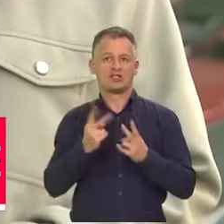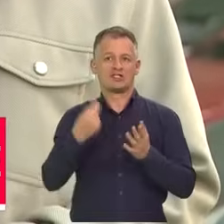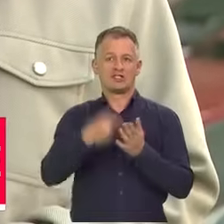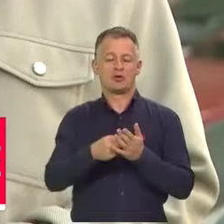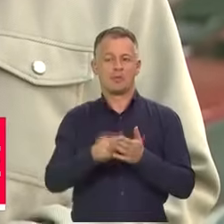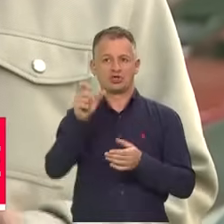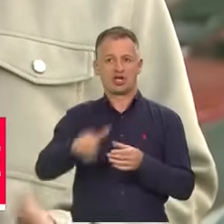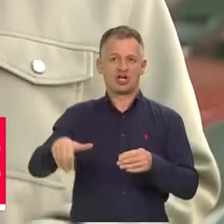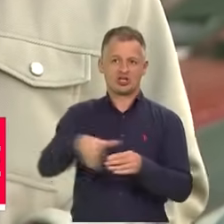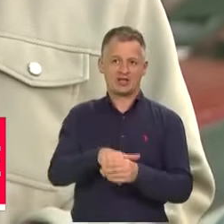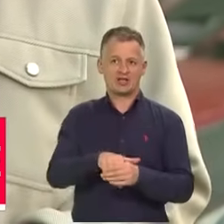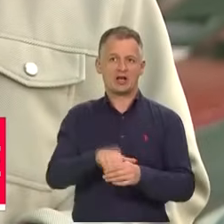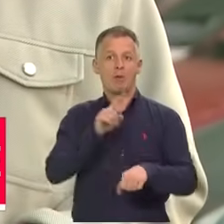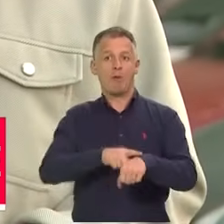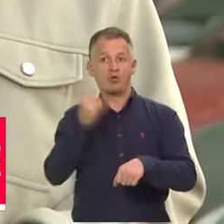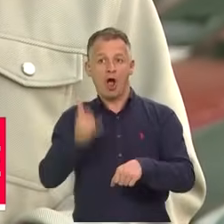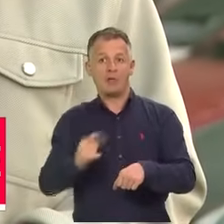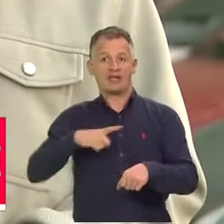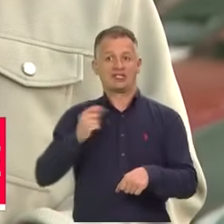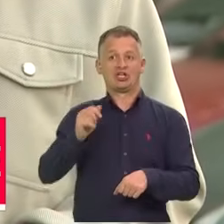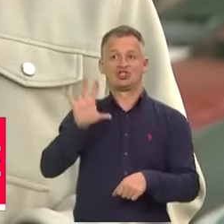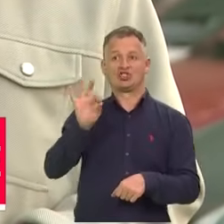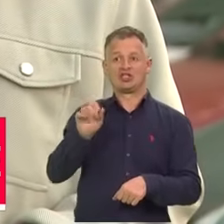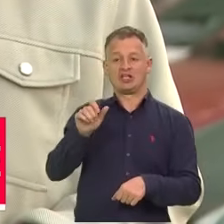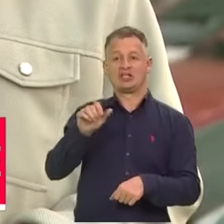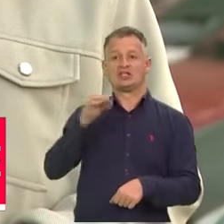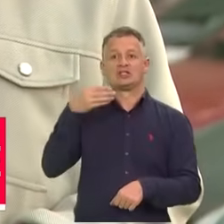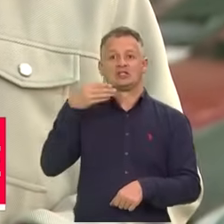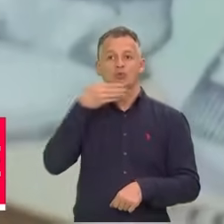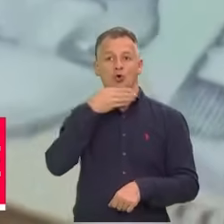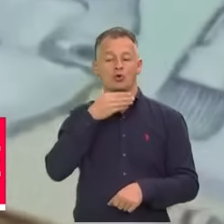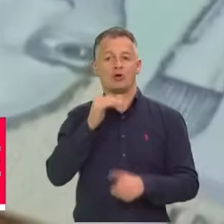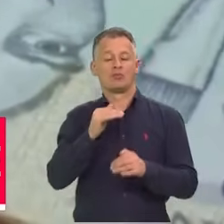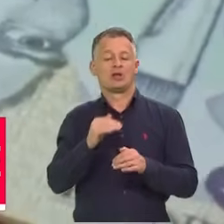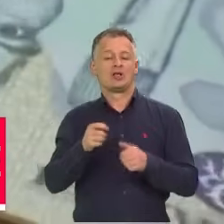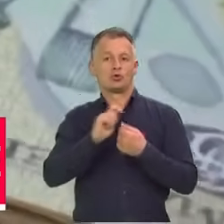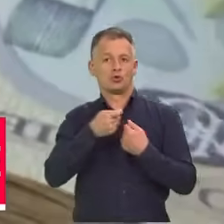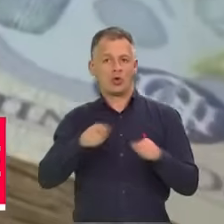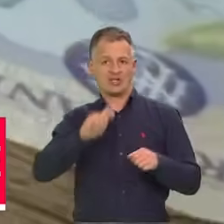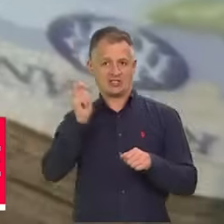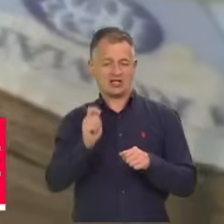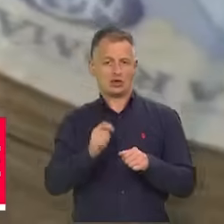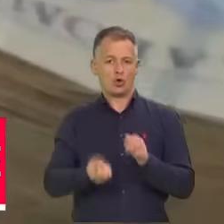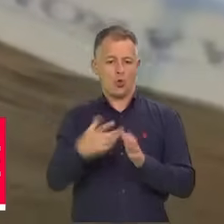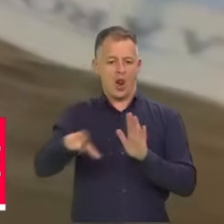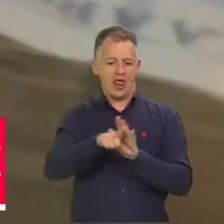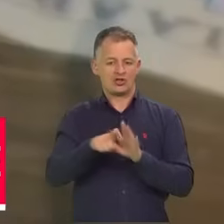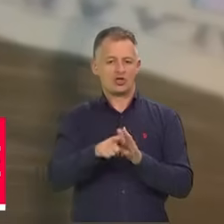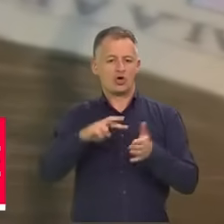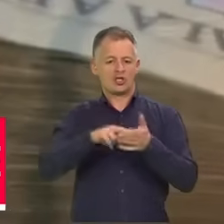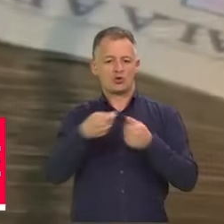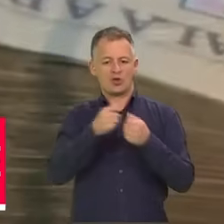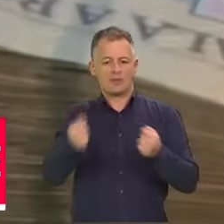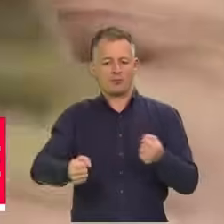salariului angajatului. La momentul actual există peste 50 de sporuri la nivel național. Noua lege a salarizării va organiza toate profesiile într-o